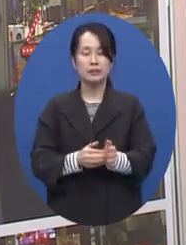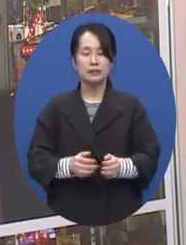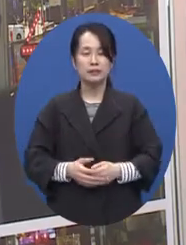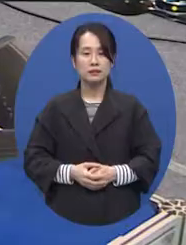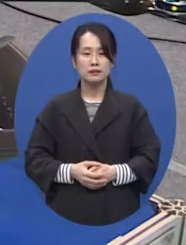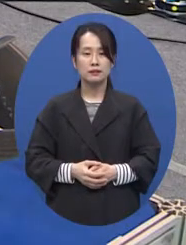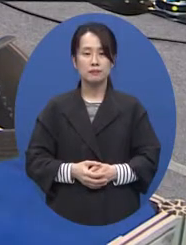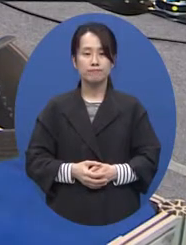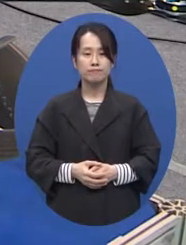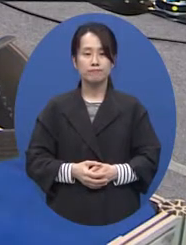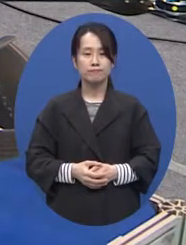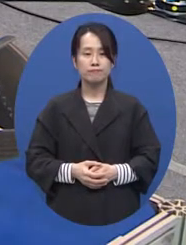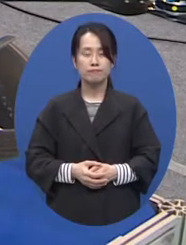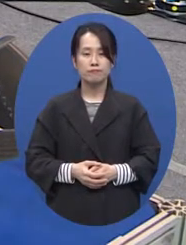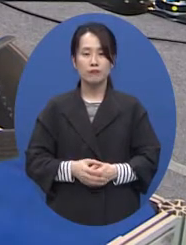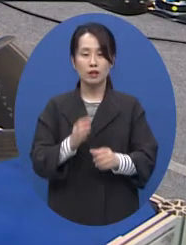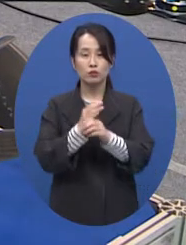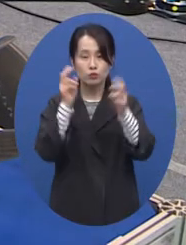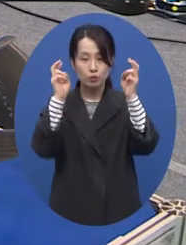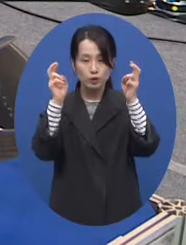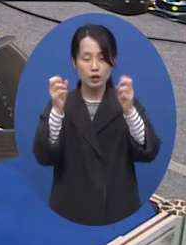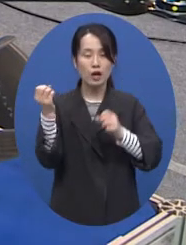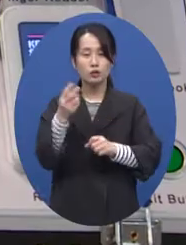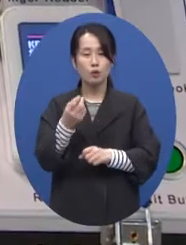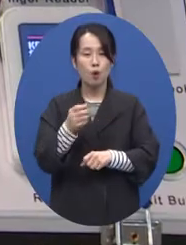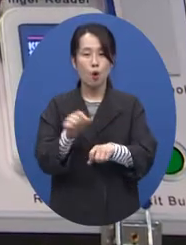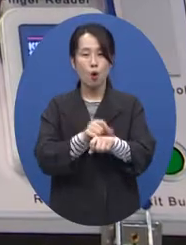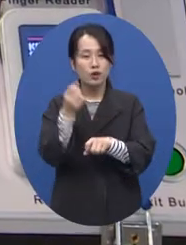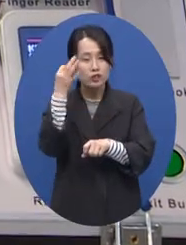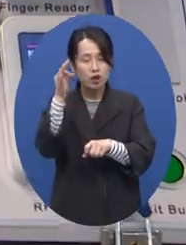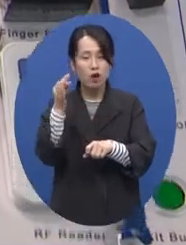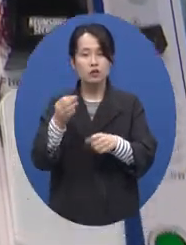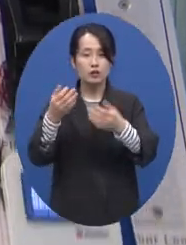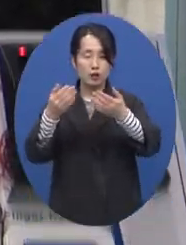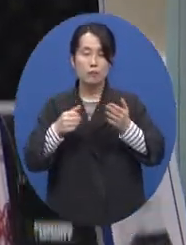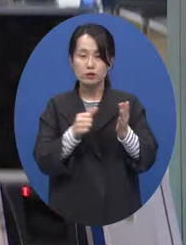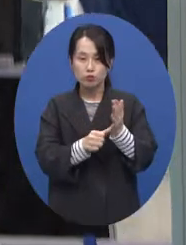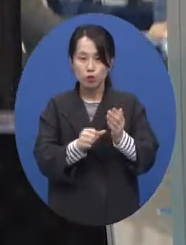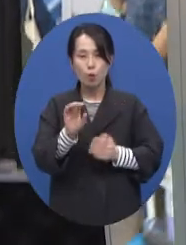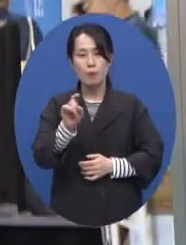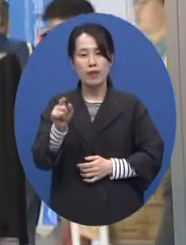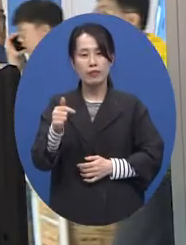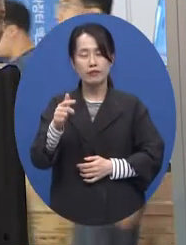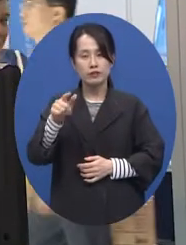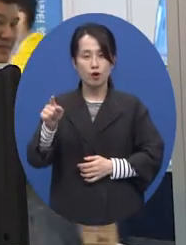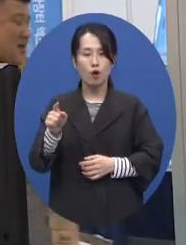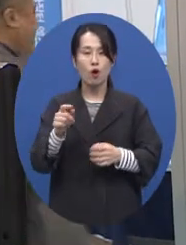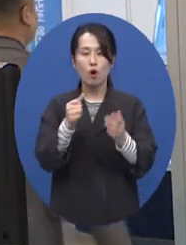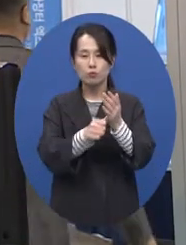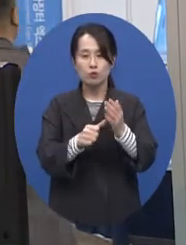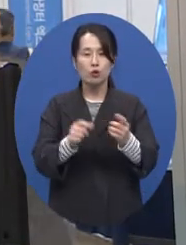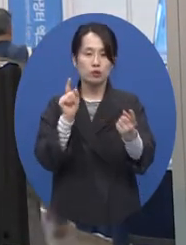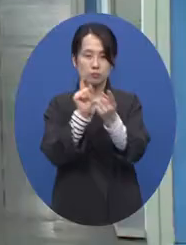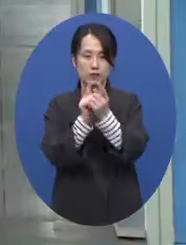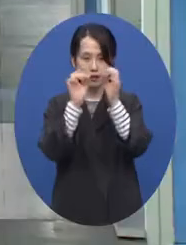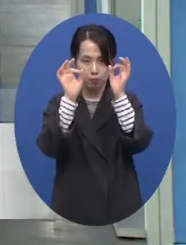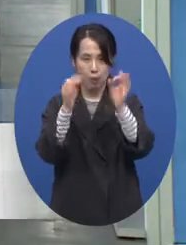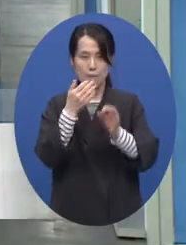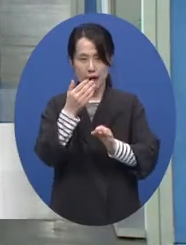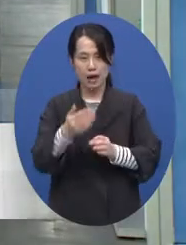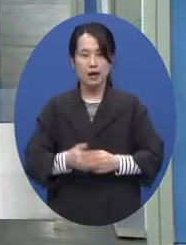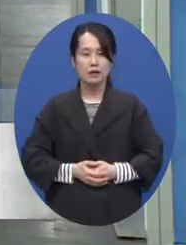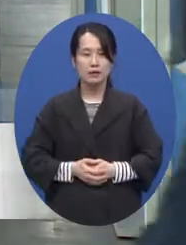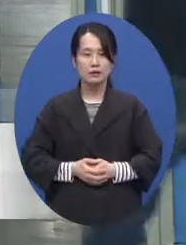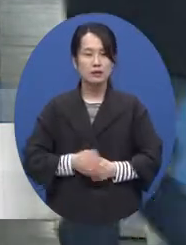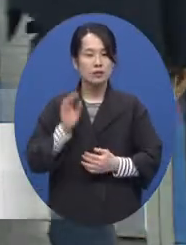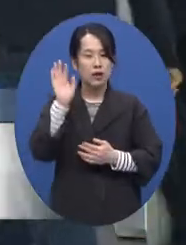자리했습니다. 경기도 중소기업뿐 아니라 특허 기술을 받은 제품, 벤처기업 상품까지 만날 수 있습니다.